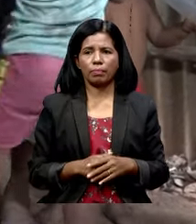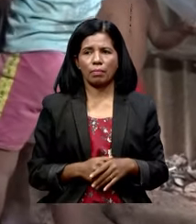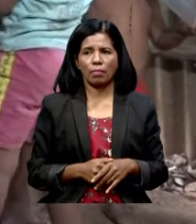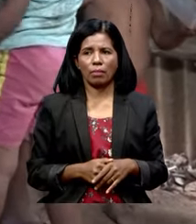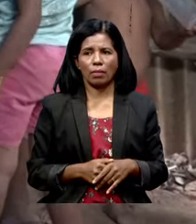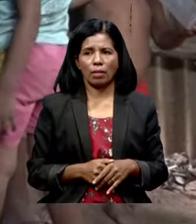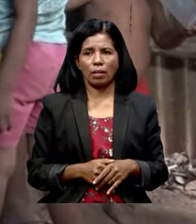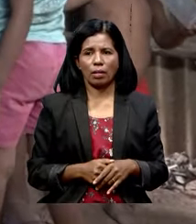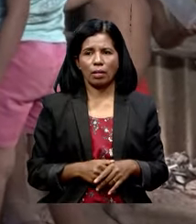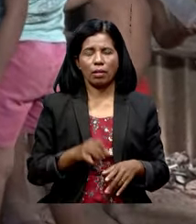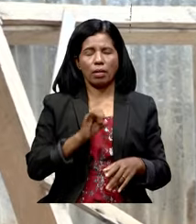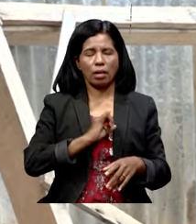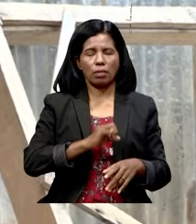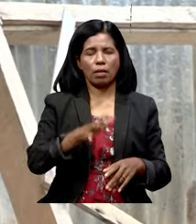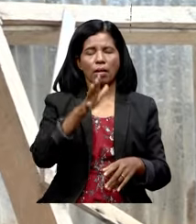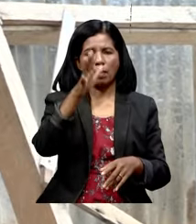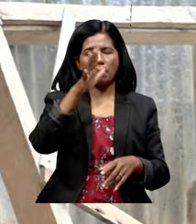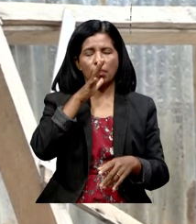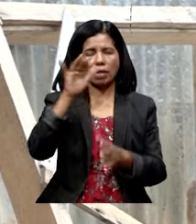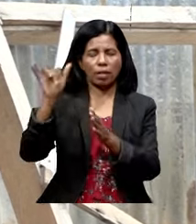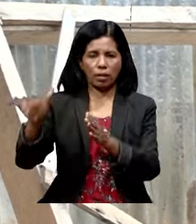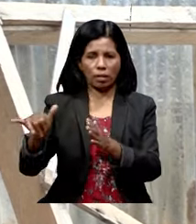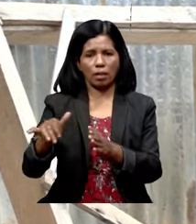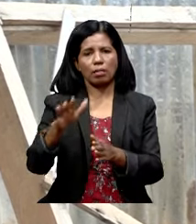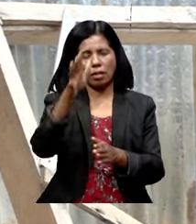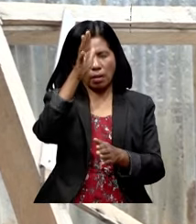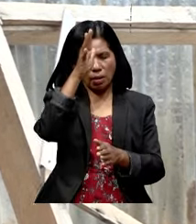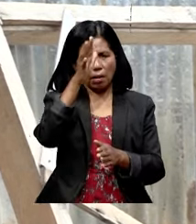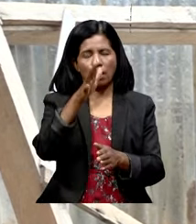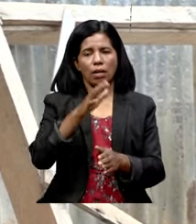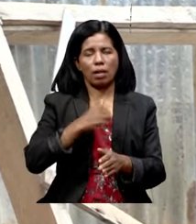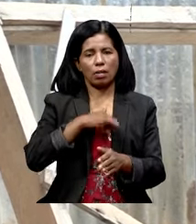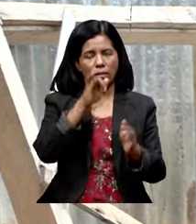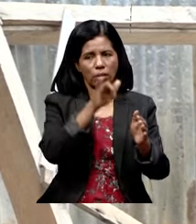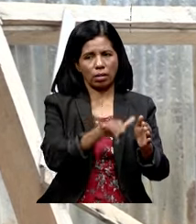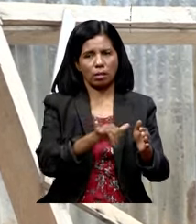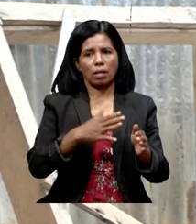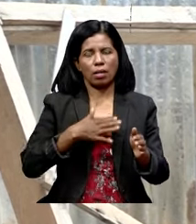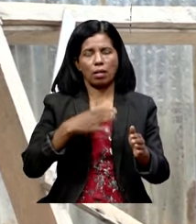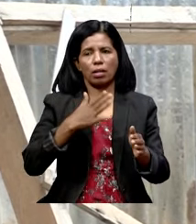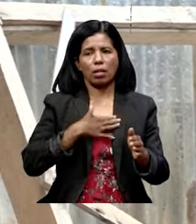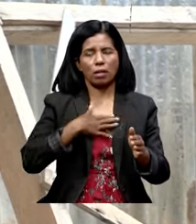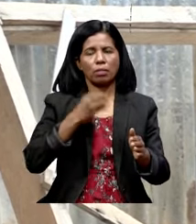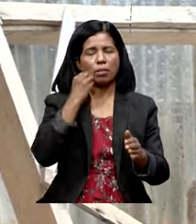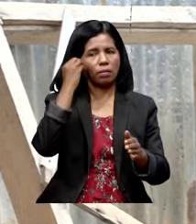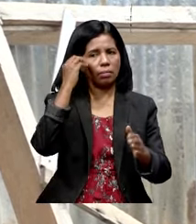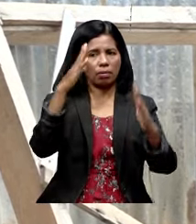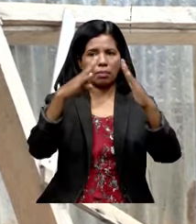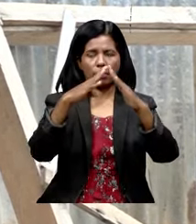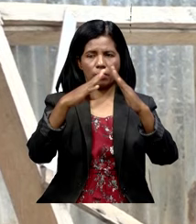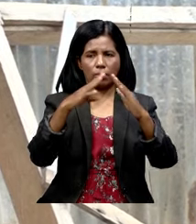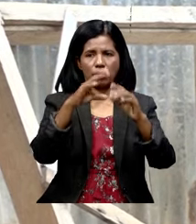Hau rela keta, hau namasira rela keta. Hau nuuma, hau nafatin rela, hau nema. Ai